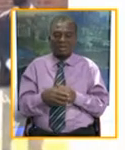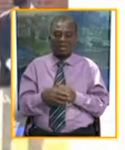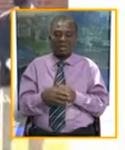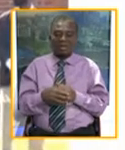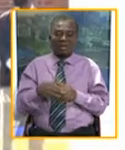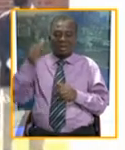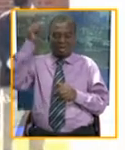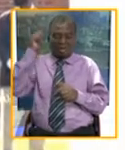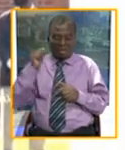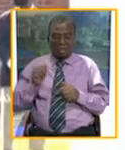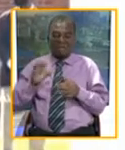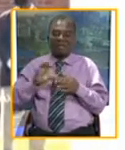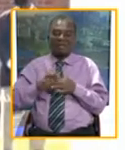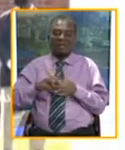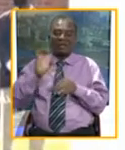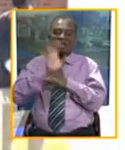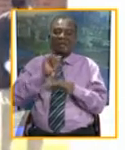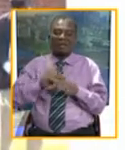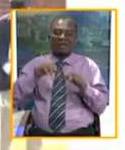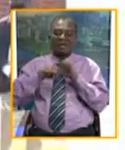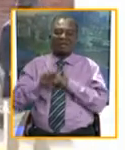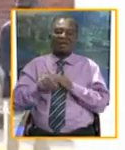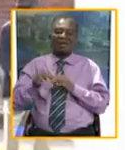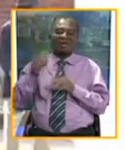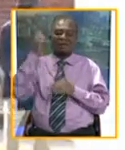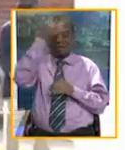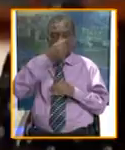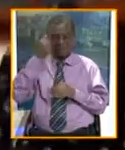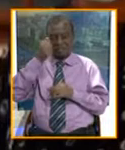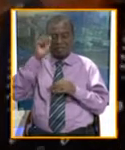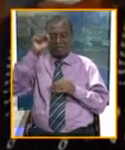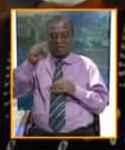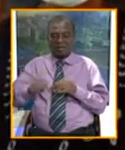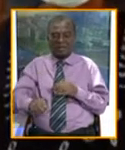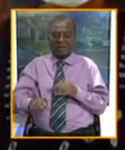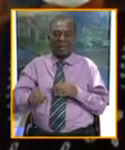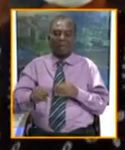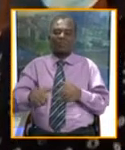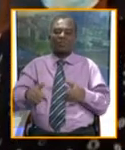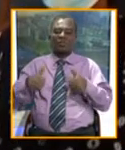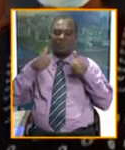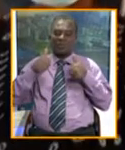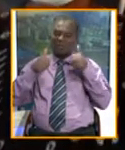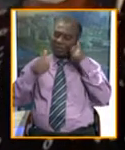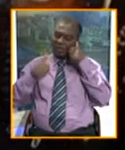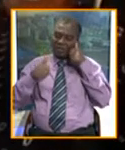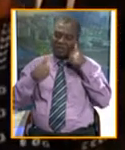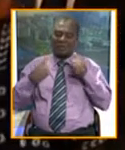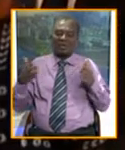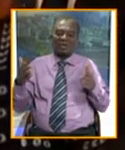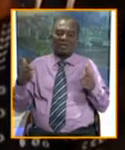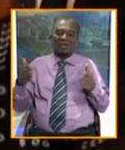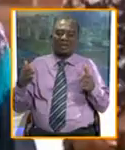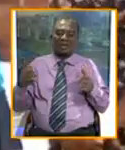Ambassade de la Côte d'Ivoire en Afrique du Sud, l'instant est solennel. Son Excellence Zakaria Kone, entouré de